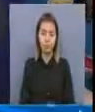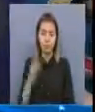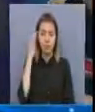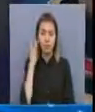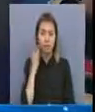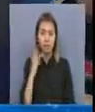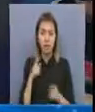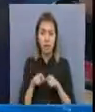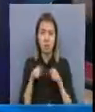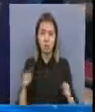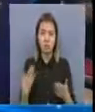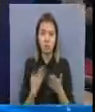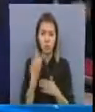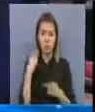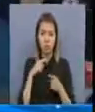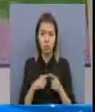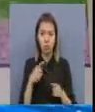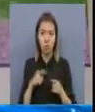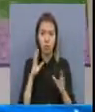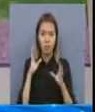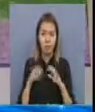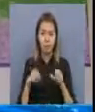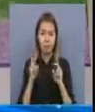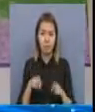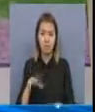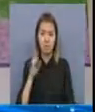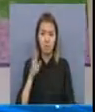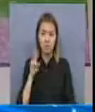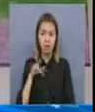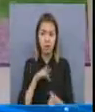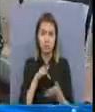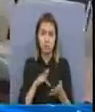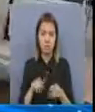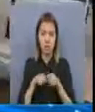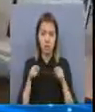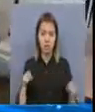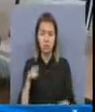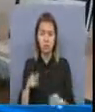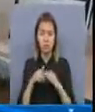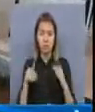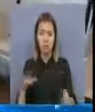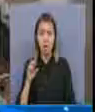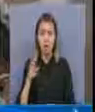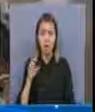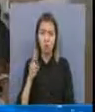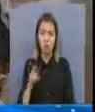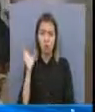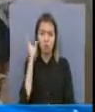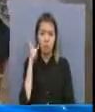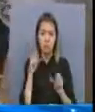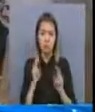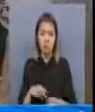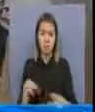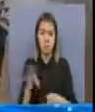маусымның басталуына орай жаңа технологиялармен жабдықталған арнайы коворкинг орталығы ашылды. Балалар коворкинг орталығында білікті